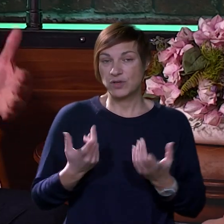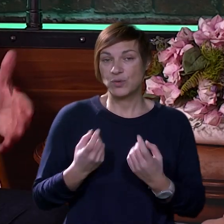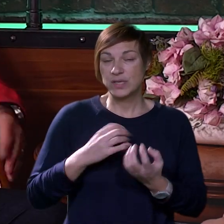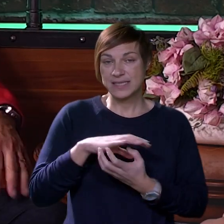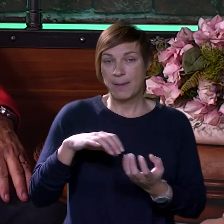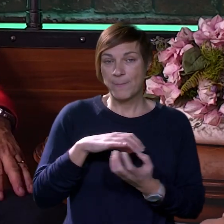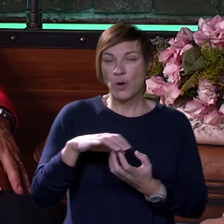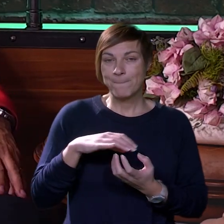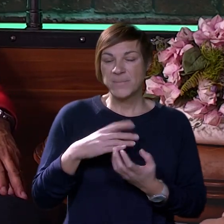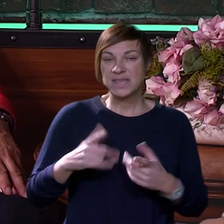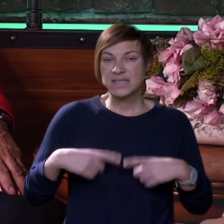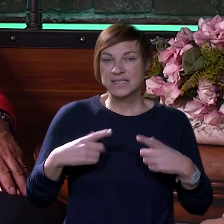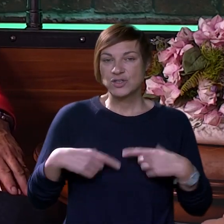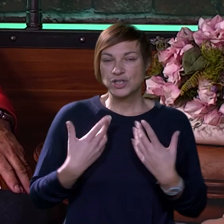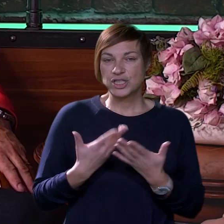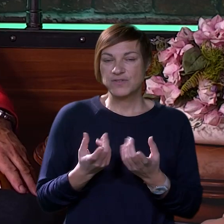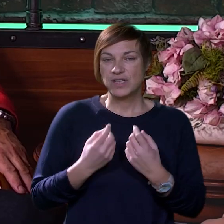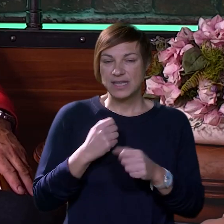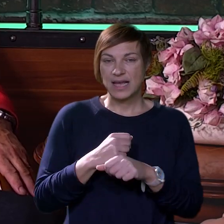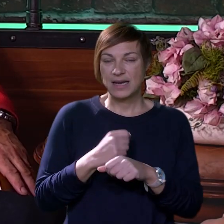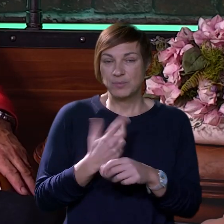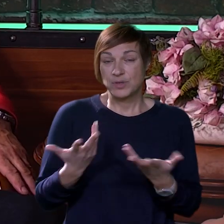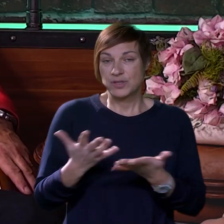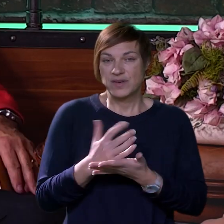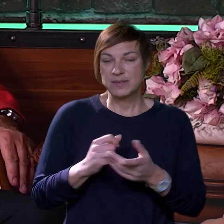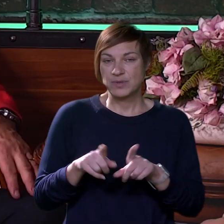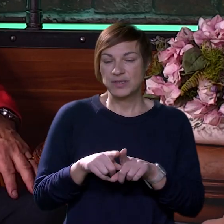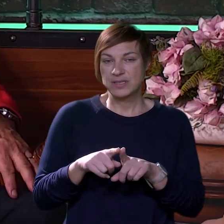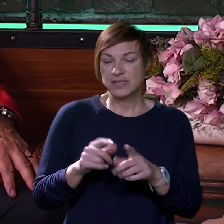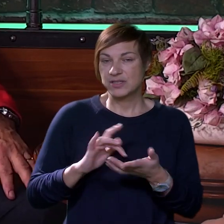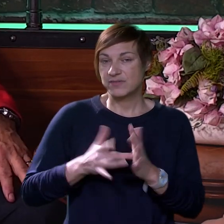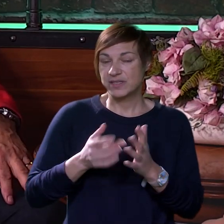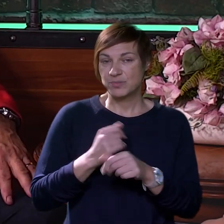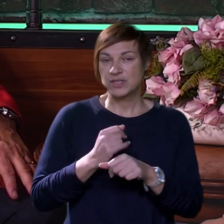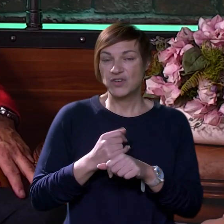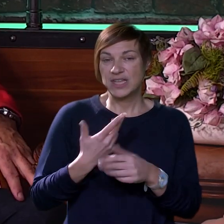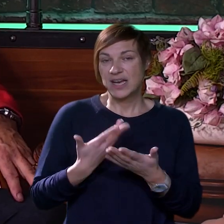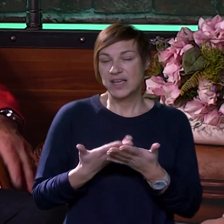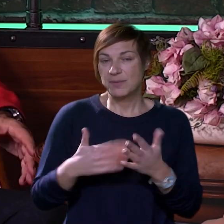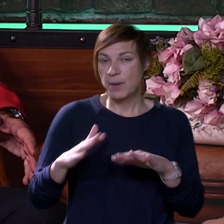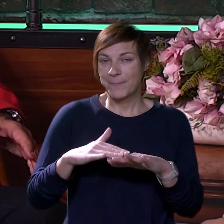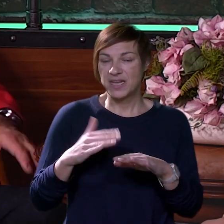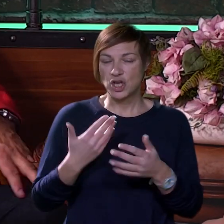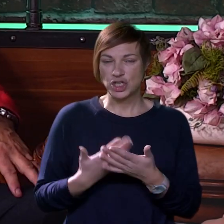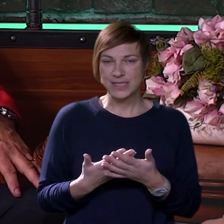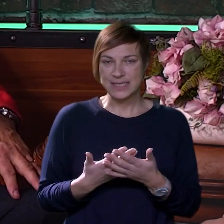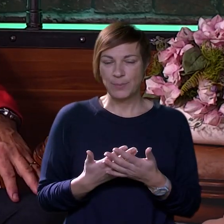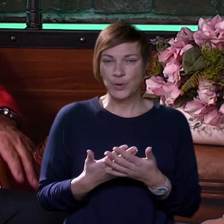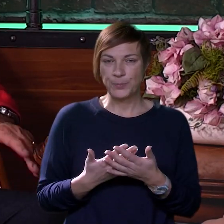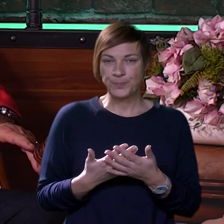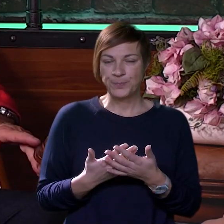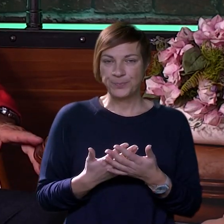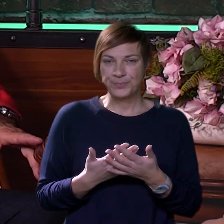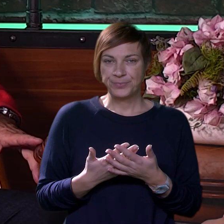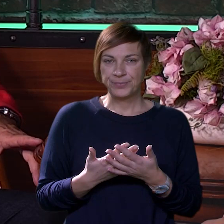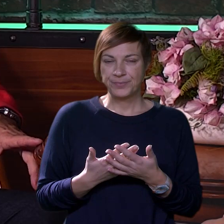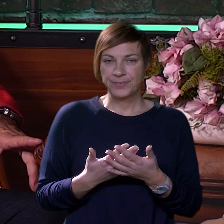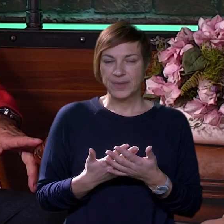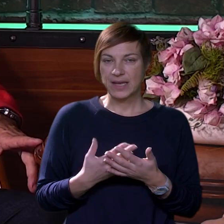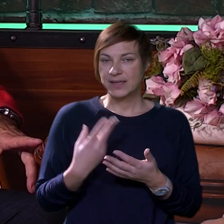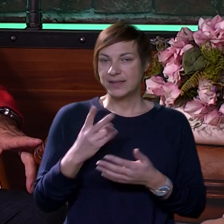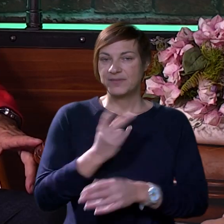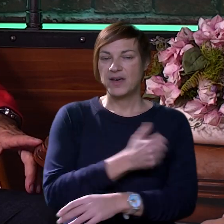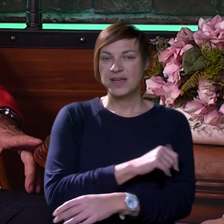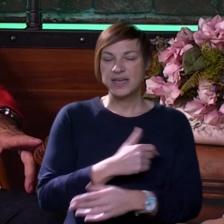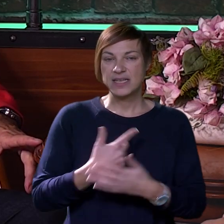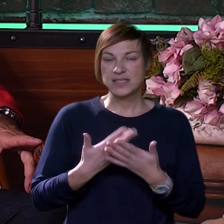osim obitelji i ovog obiteljskog života, ali posao vas ispunjava. Mi smo svi stvoreni da radimo i da nešto pridonosimo. Jeli. Tako da,